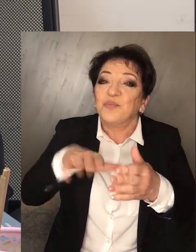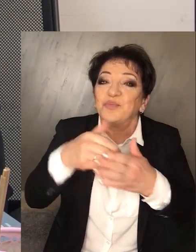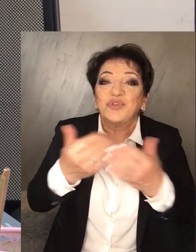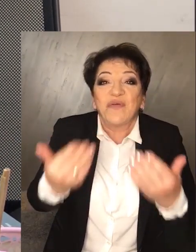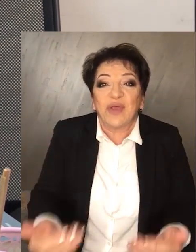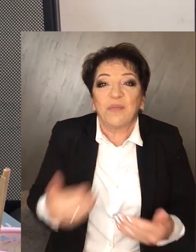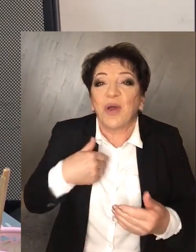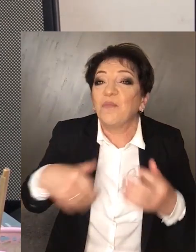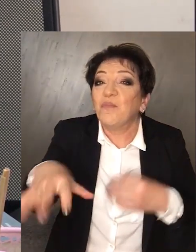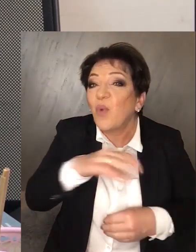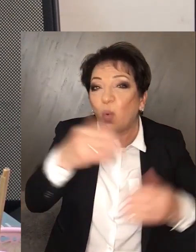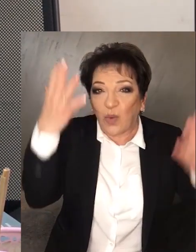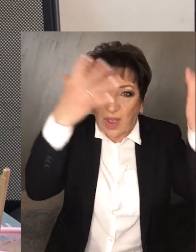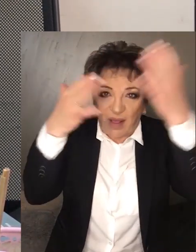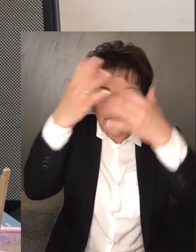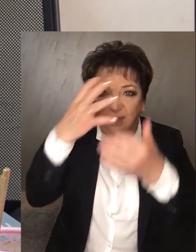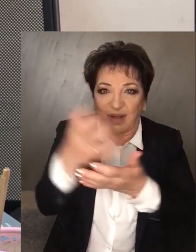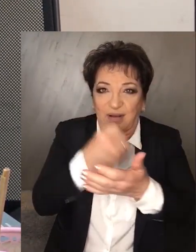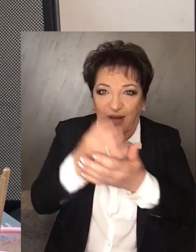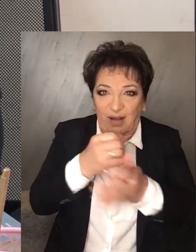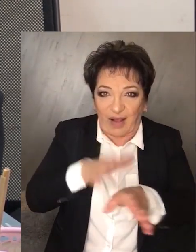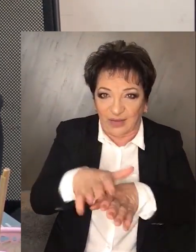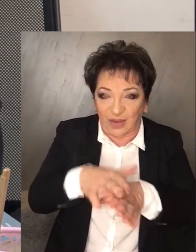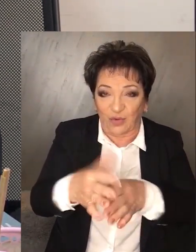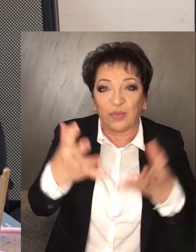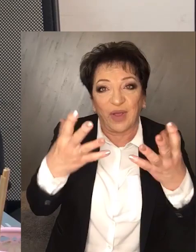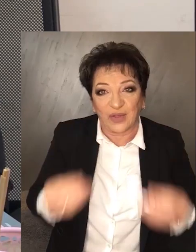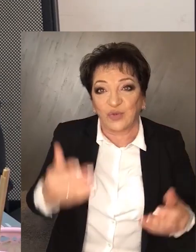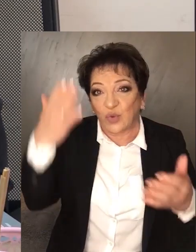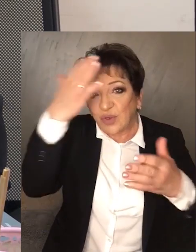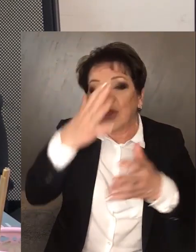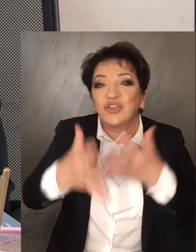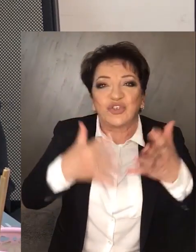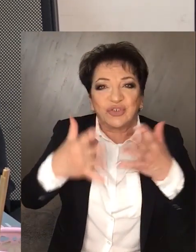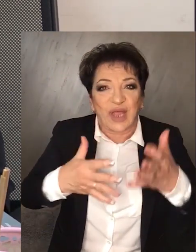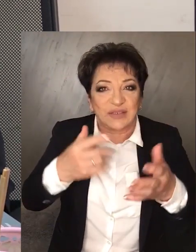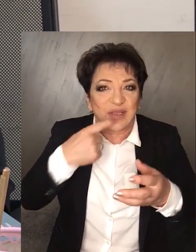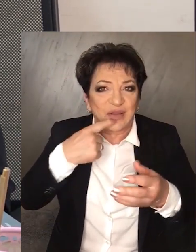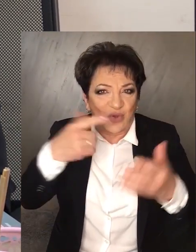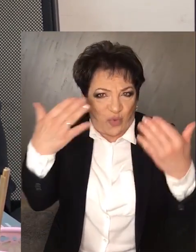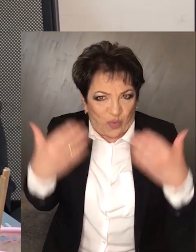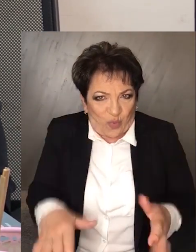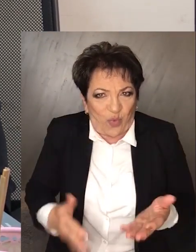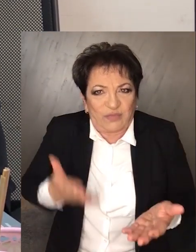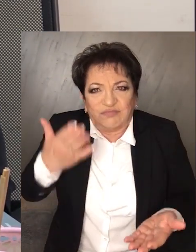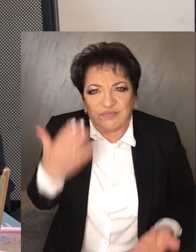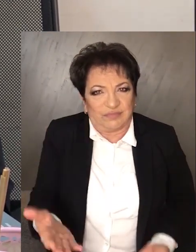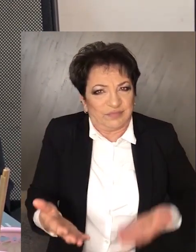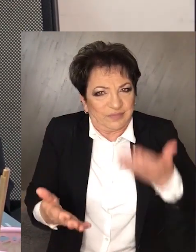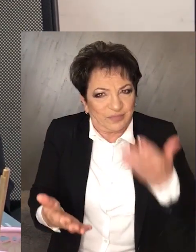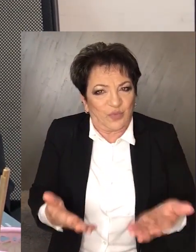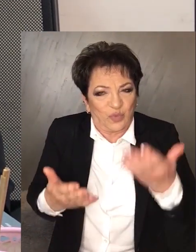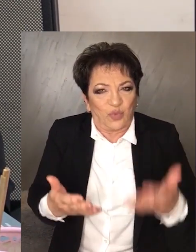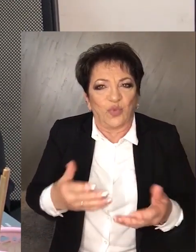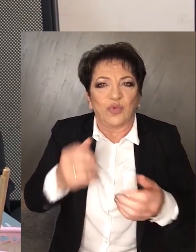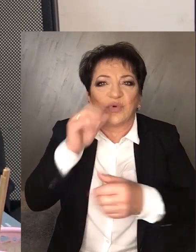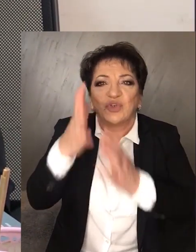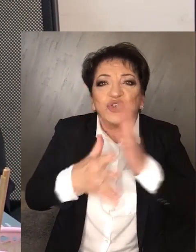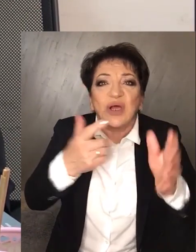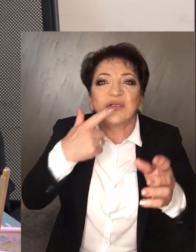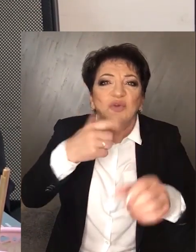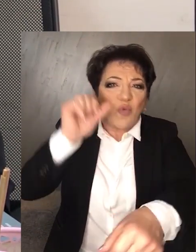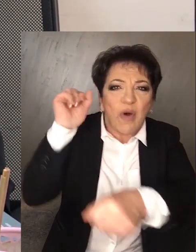երազանքները։ Հերթով, այսինքն մատերի վրա հերթով, մինչև այսօր իմ երազանքներն են իրականացնում։ Ու այսօր ժեստերի լեզուն